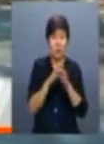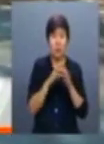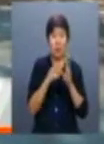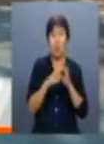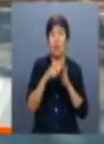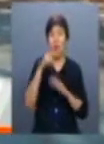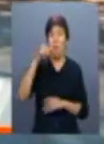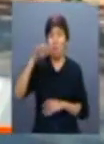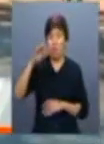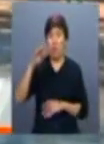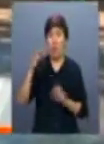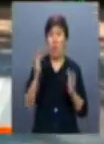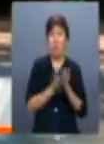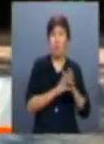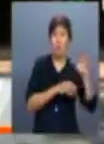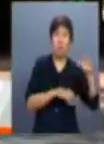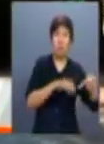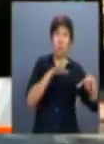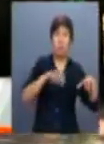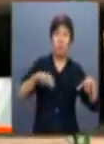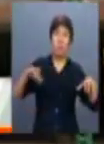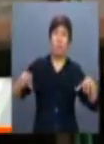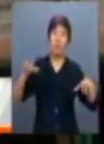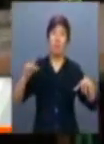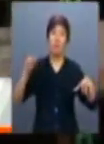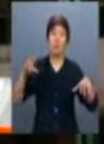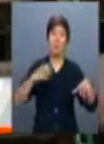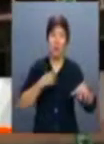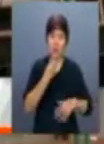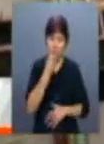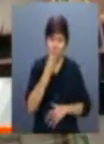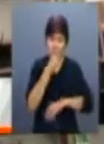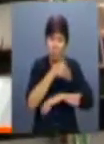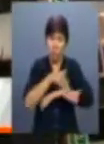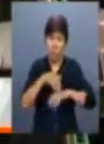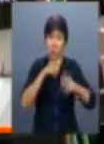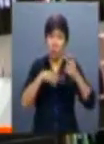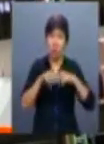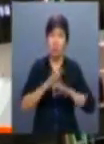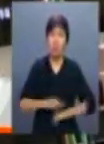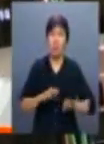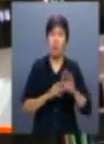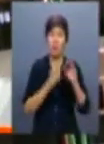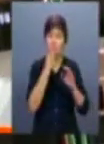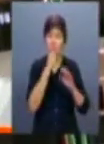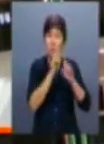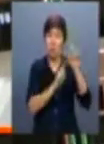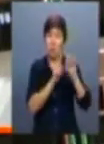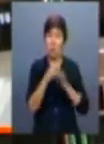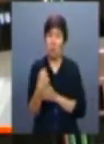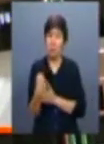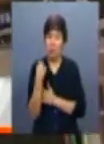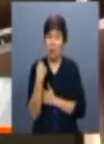จำนวน 32หลังซึ่งวสธได้เสนอแผนการตรวจสอบเชิงลึกเพื่อประเมินความมั่นคงแข็งแรงอาคาร Flashดินแดง